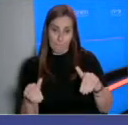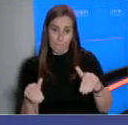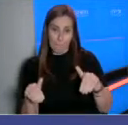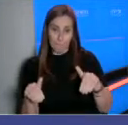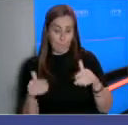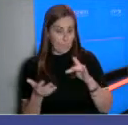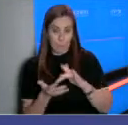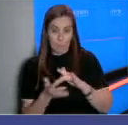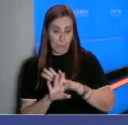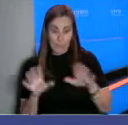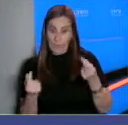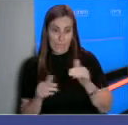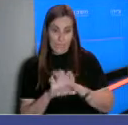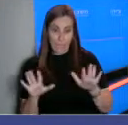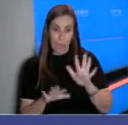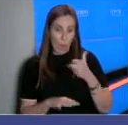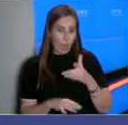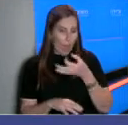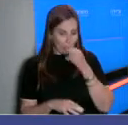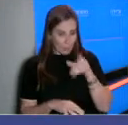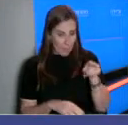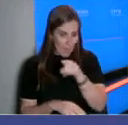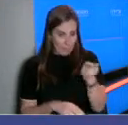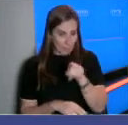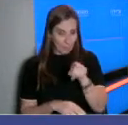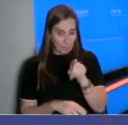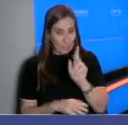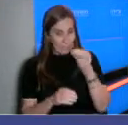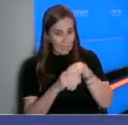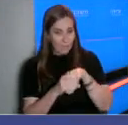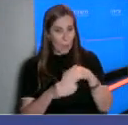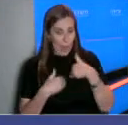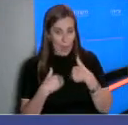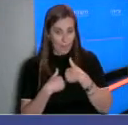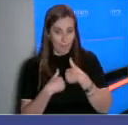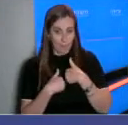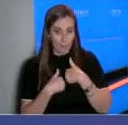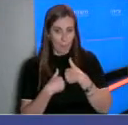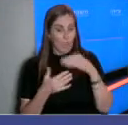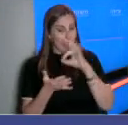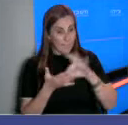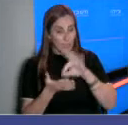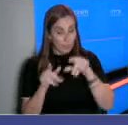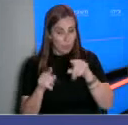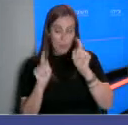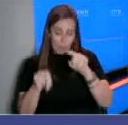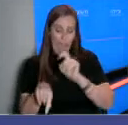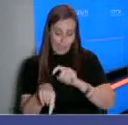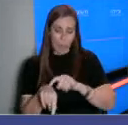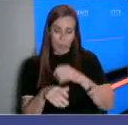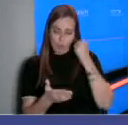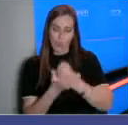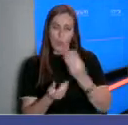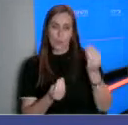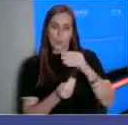ונחות יושבים בלי כסף. אז אולי כדאי שגם אתם תצטרפו אלינו ותכתבו להם שהגיע הזמן שישרו